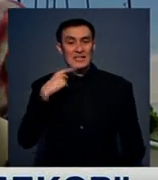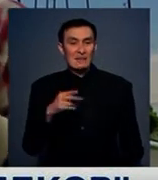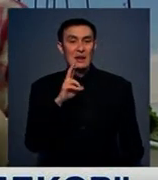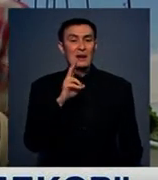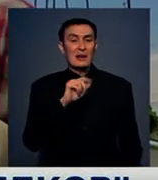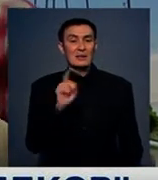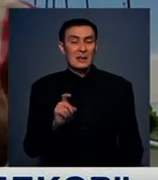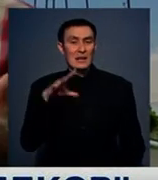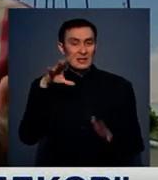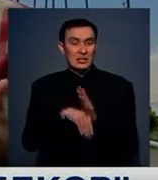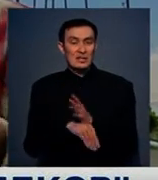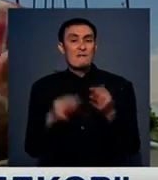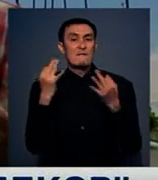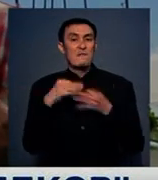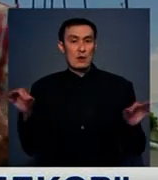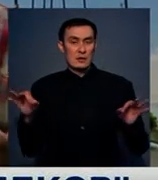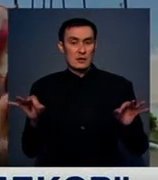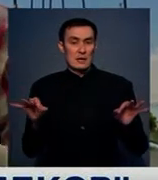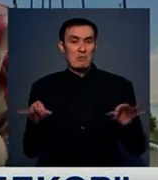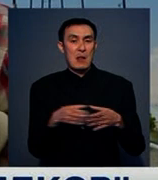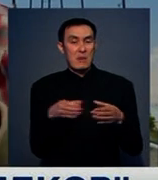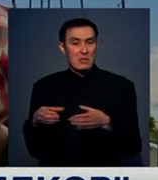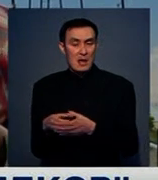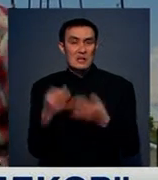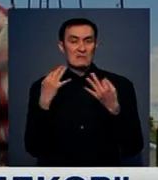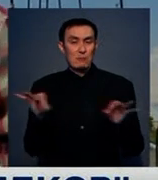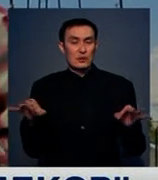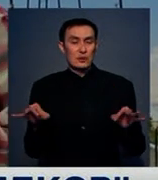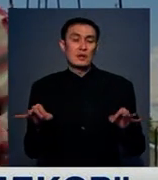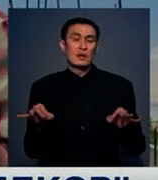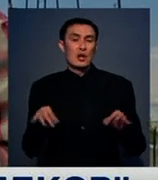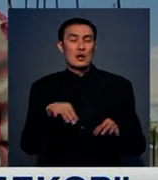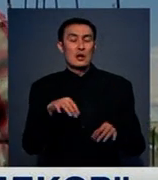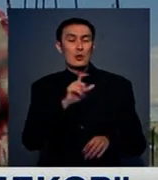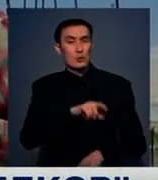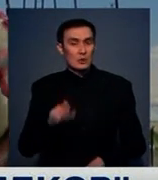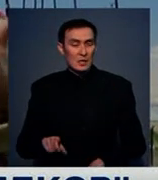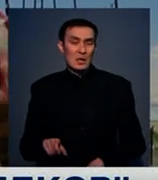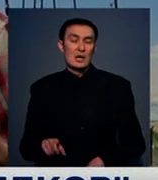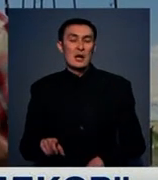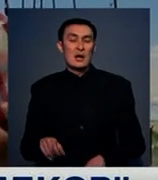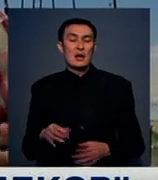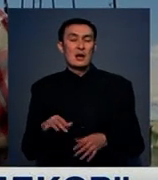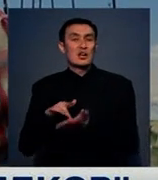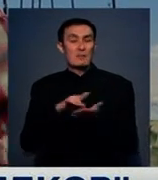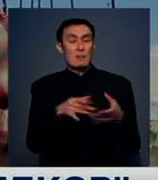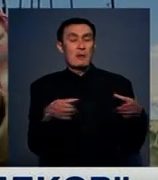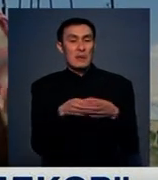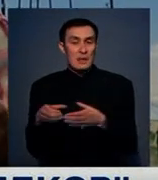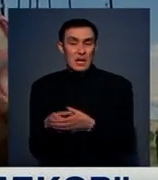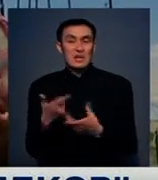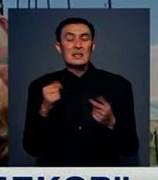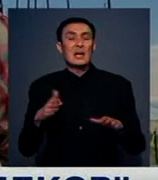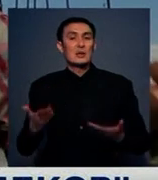казах термин означает вольница, свободные племена, свободные роды, свободные кочевники, свободные кочевые племена. И где